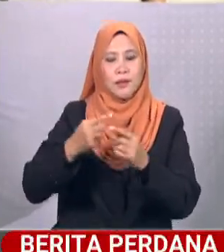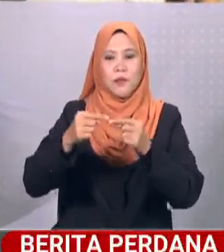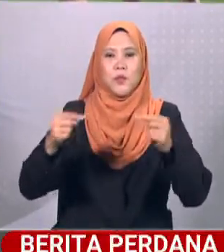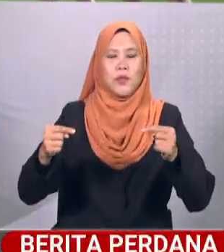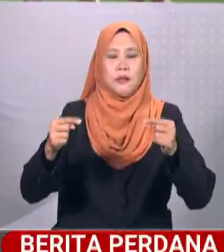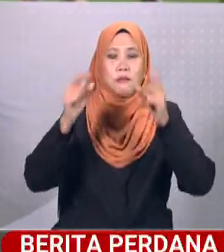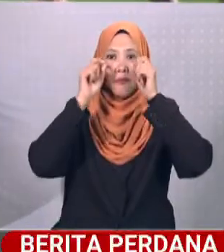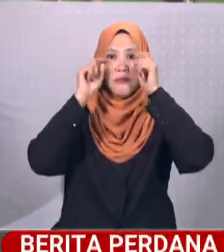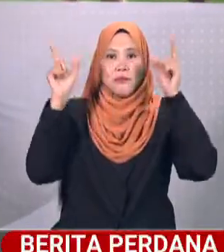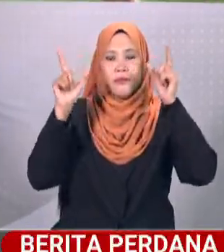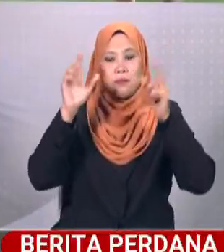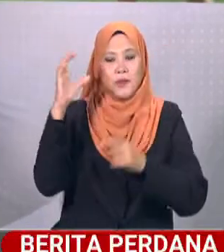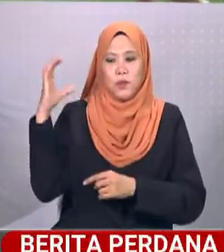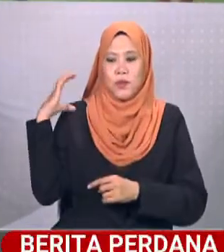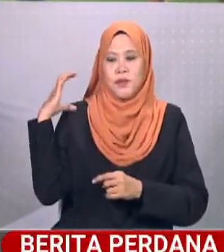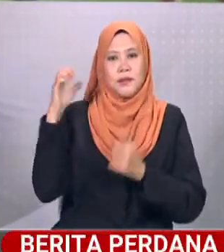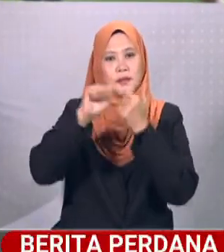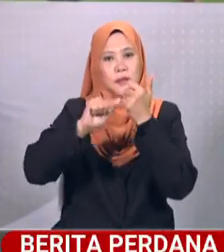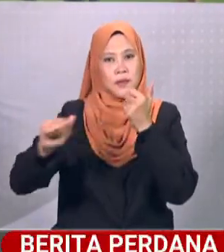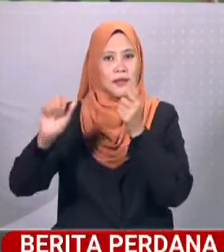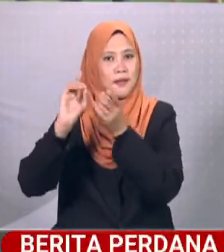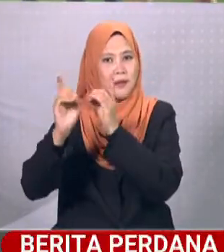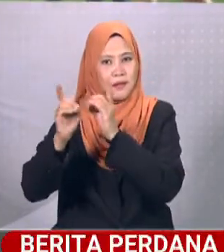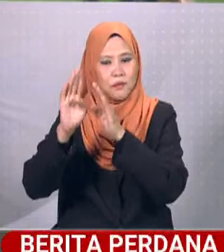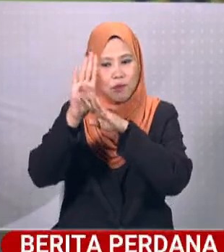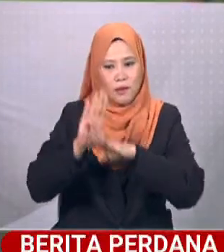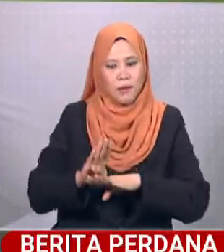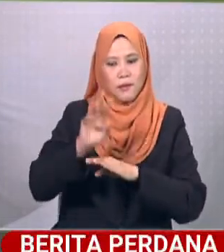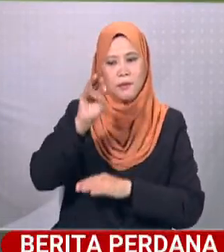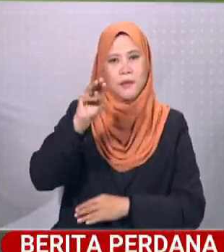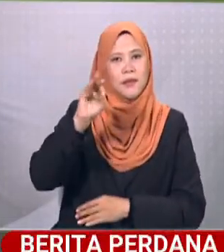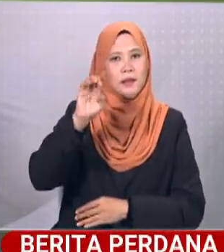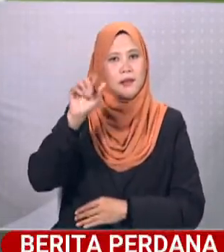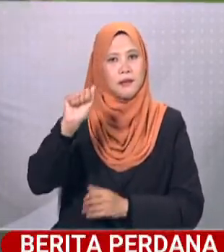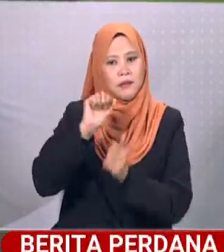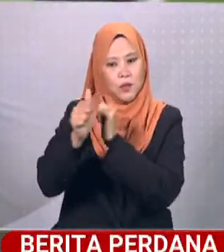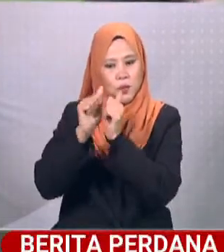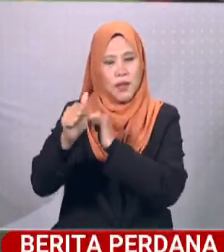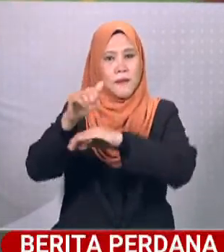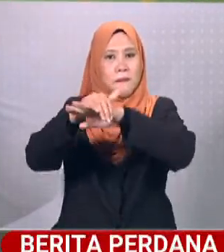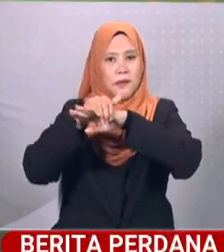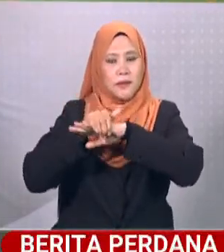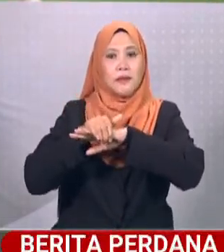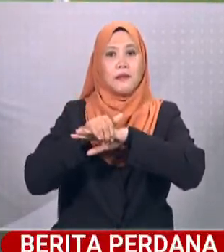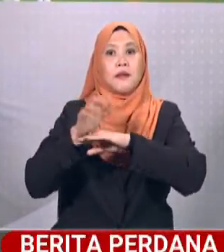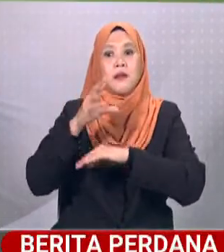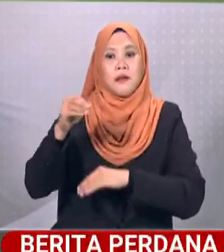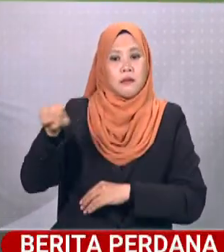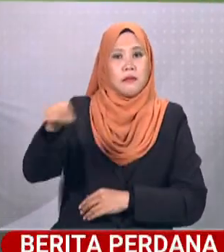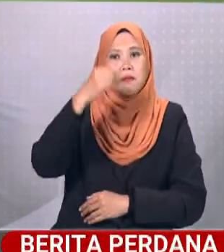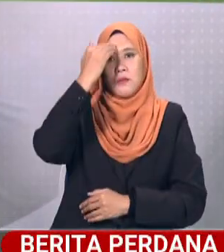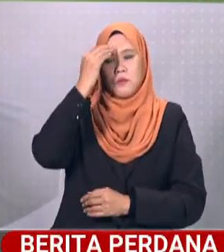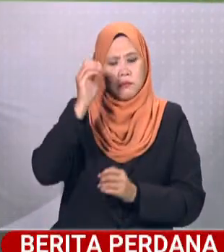amat memeranjatkan pengerusi jawatankuasa digital, budaya, media dan sukan Britain, Julian Knight, selepas mengetahui